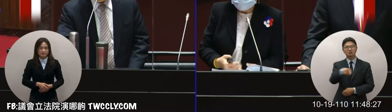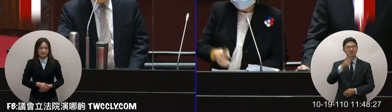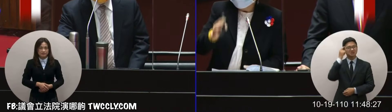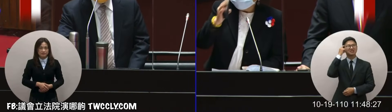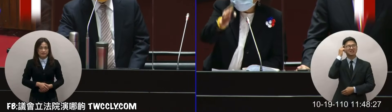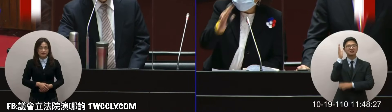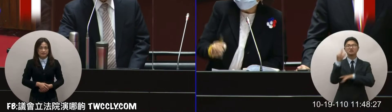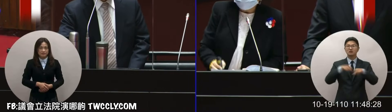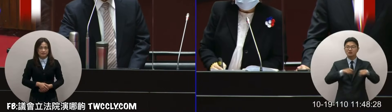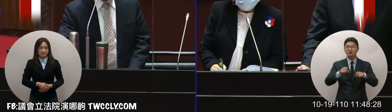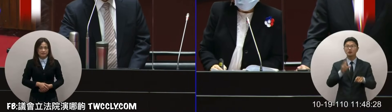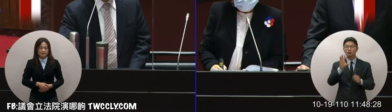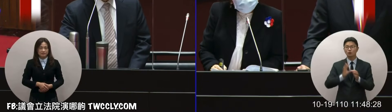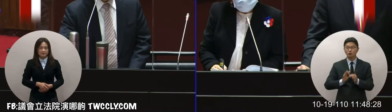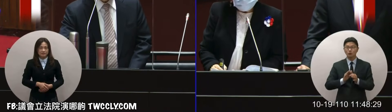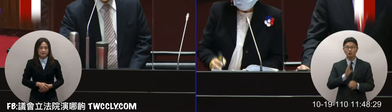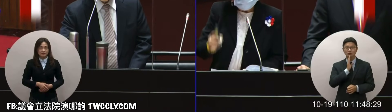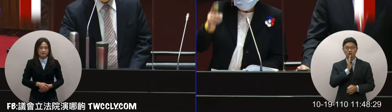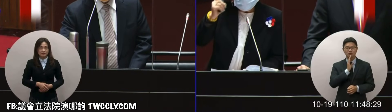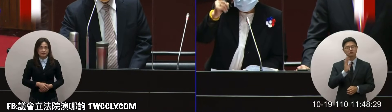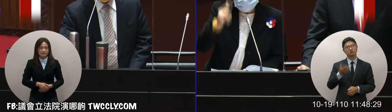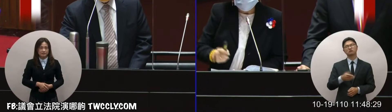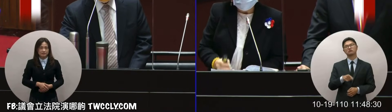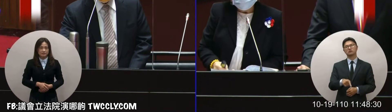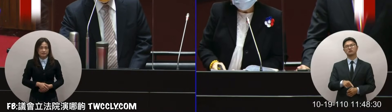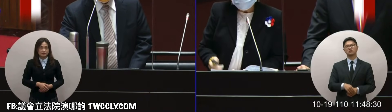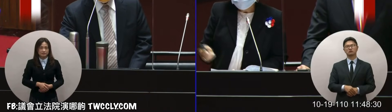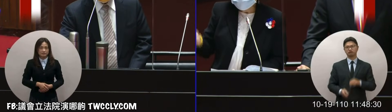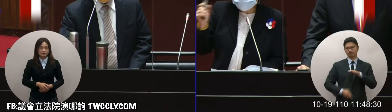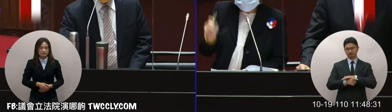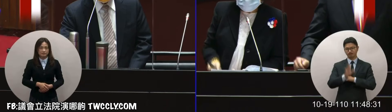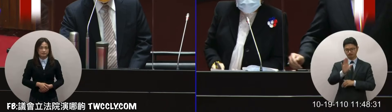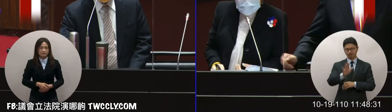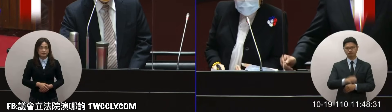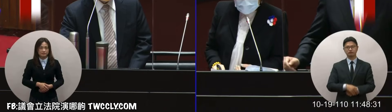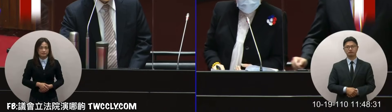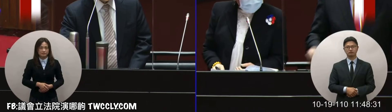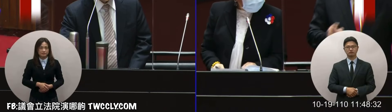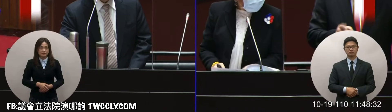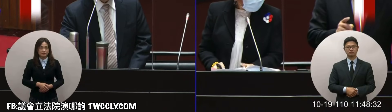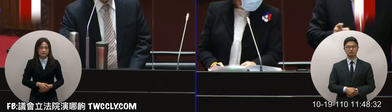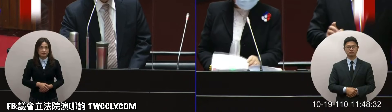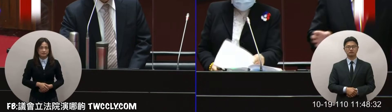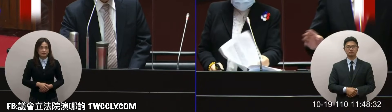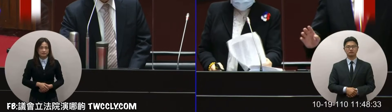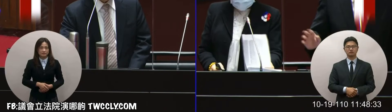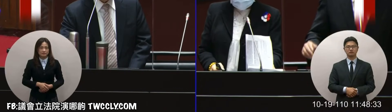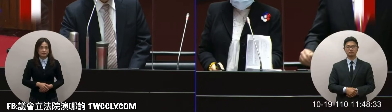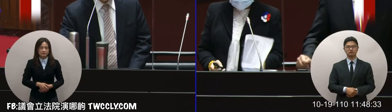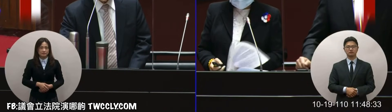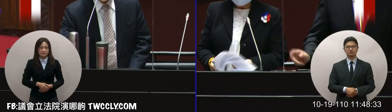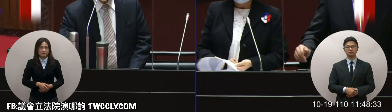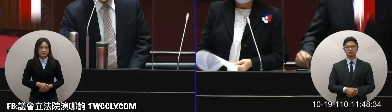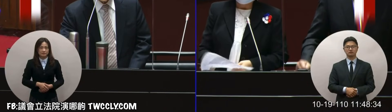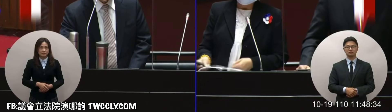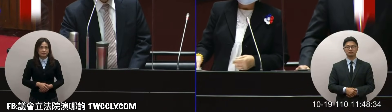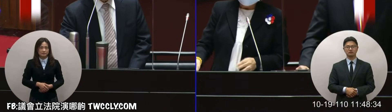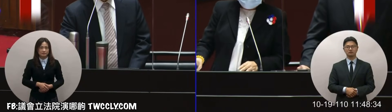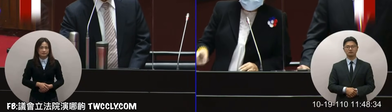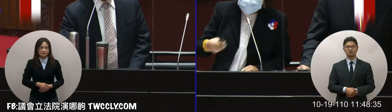策，不过一定这违法，本席已经。 这个王军头他们不会处理